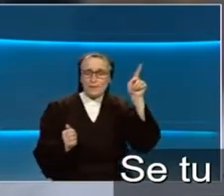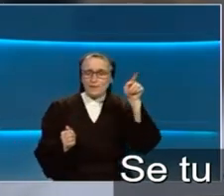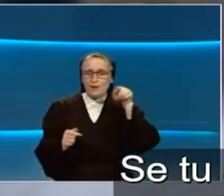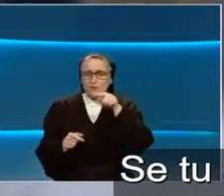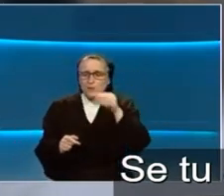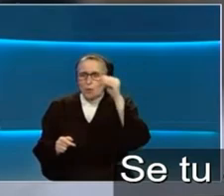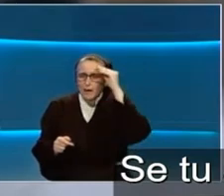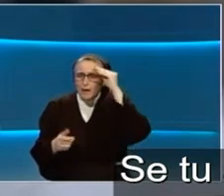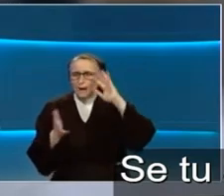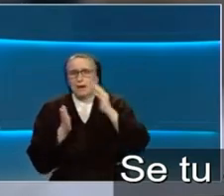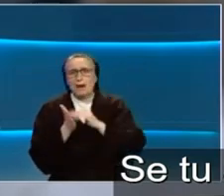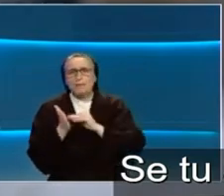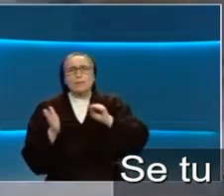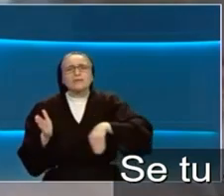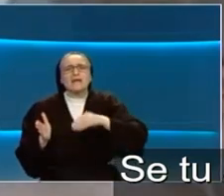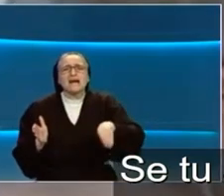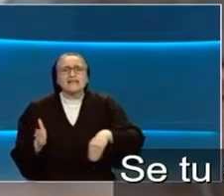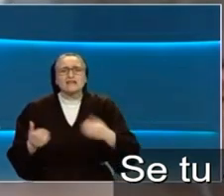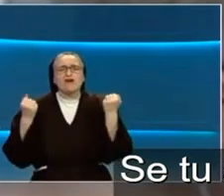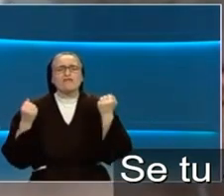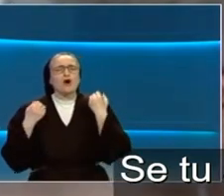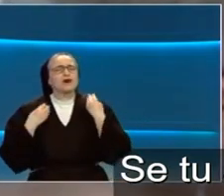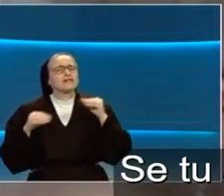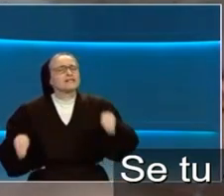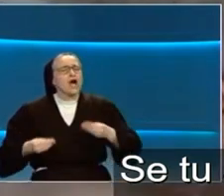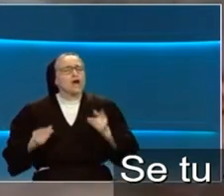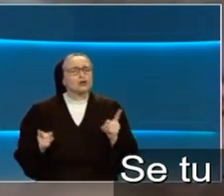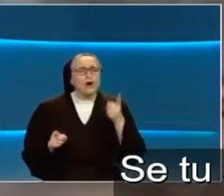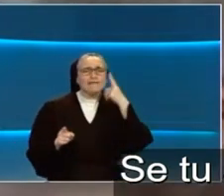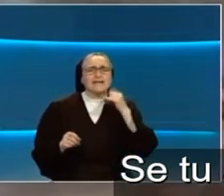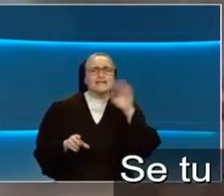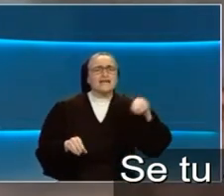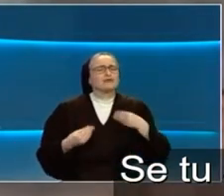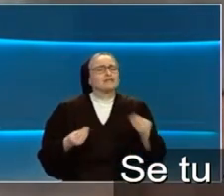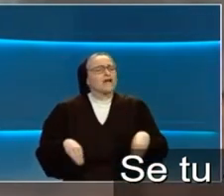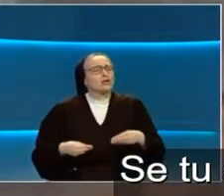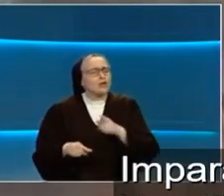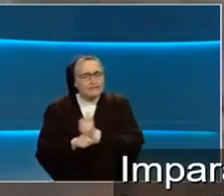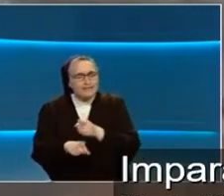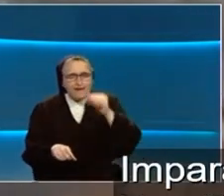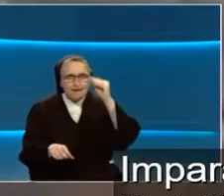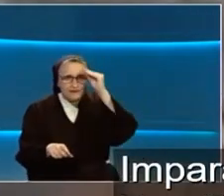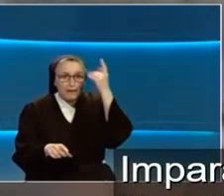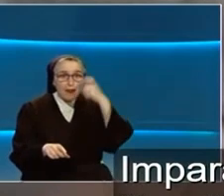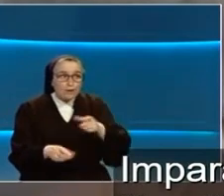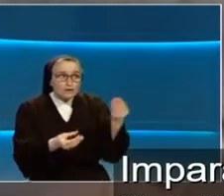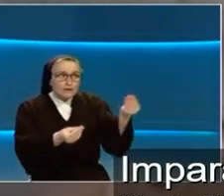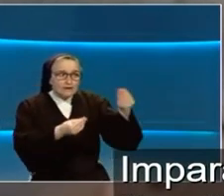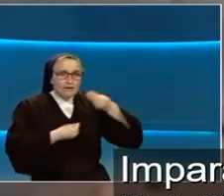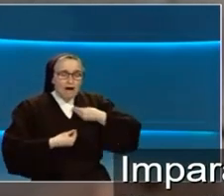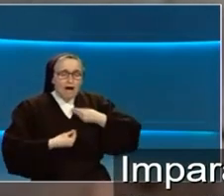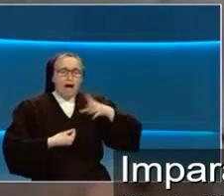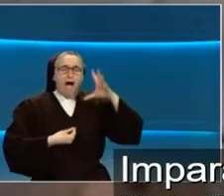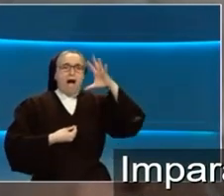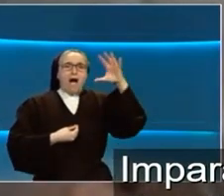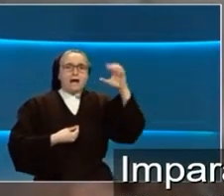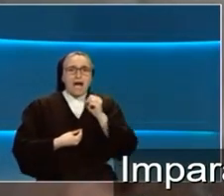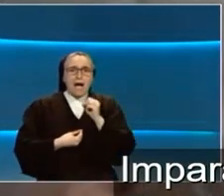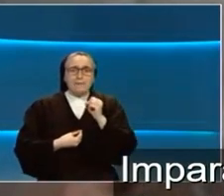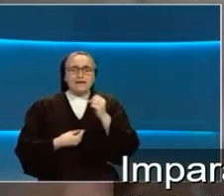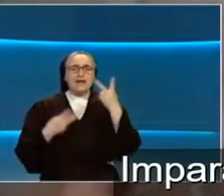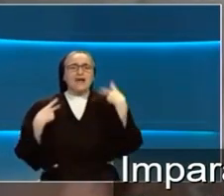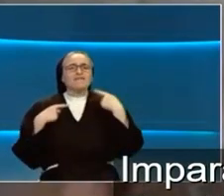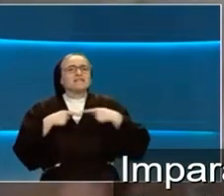Impara dov'è la prudenza, dov'è la forza, dov'è l'intelligenza, per comprendere anche dov'è